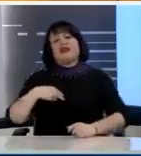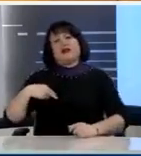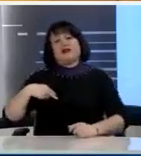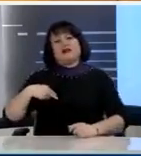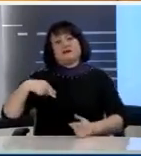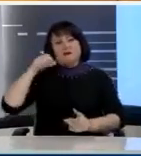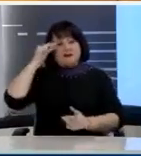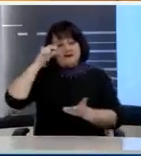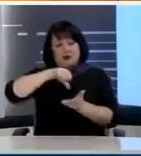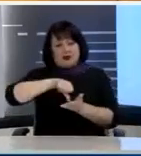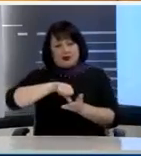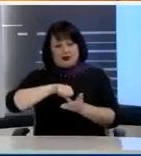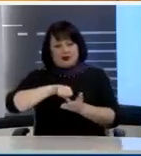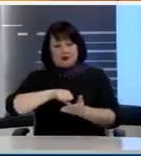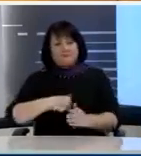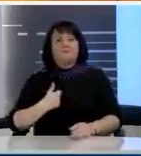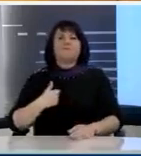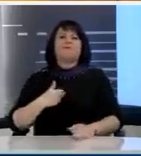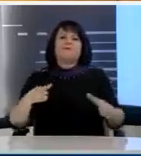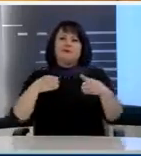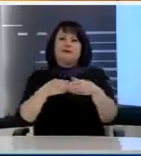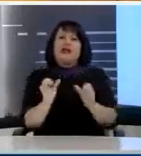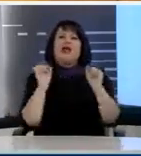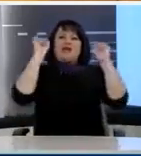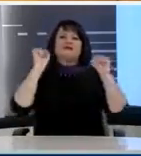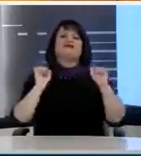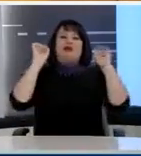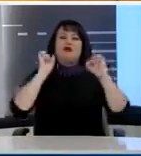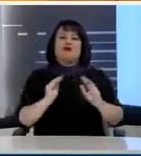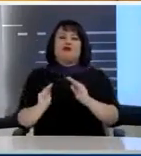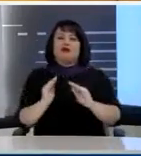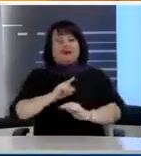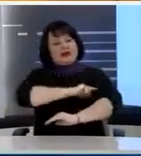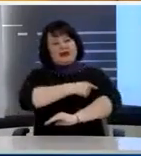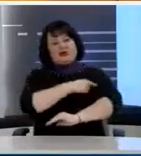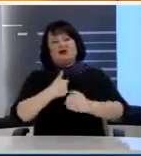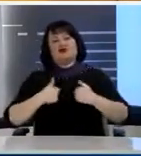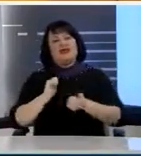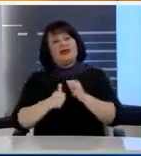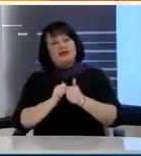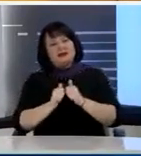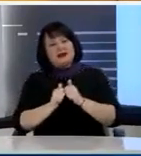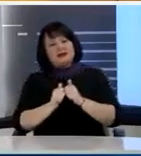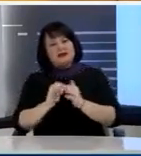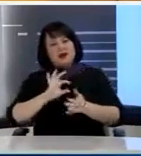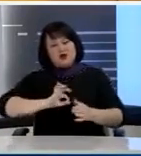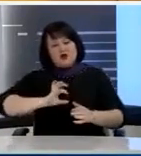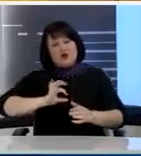γιατρός, αφού είχα τη φροντίδα της Εθνικής Ομάδας Άρσης Βαρών και πολλών άλλων ομάδων αθλητών και